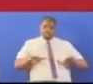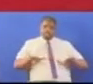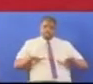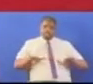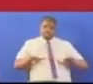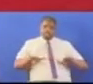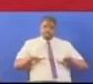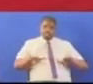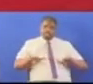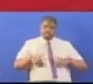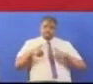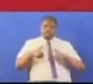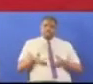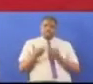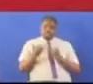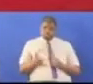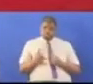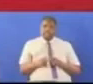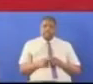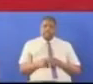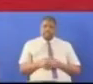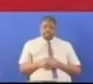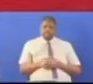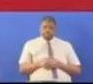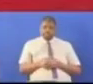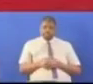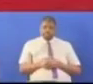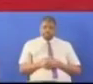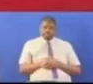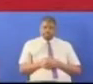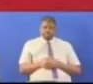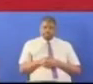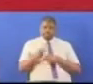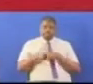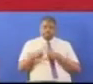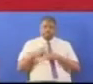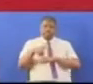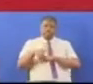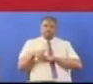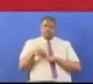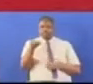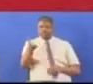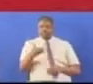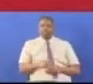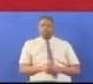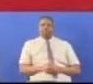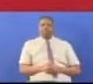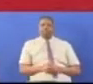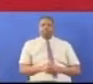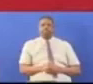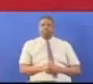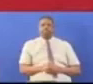e deliberate upon and ratify all treaties and agreements to which the United Republic